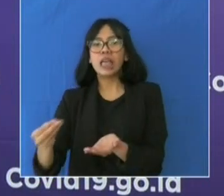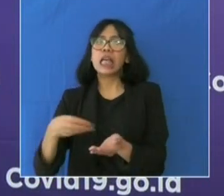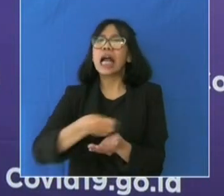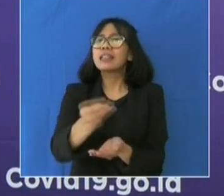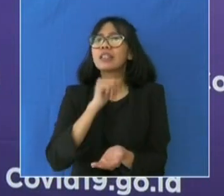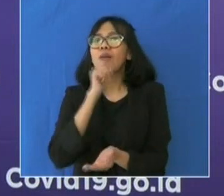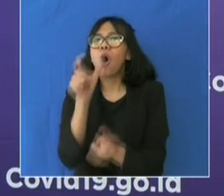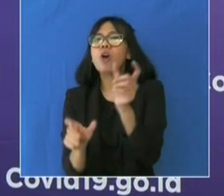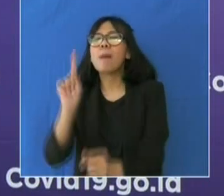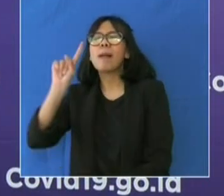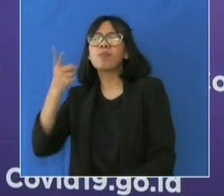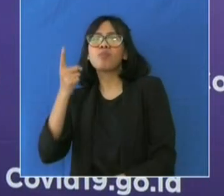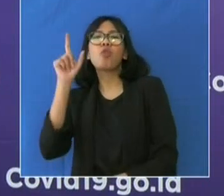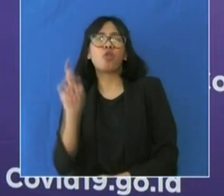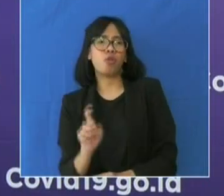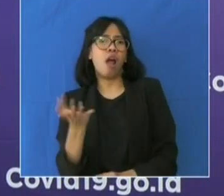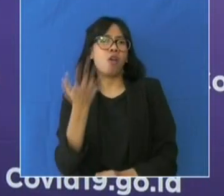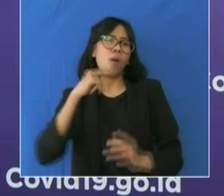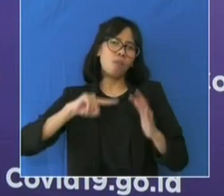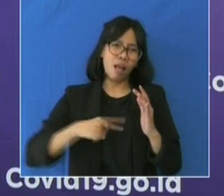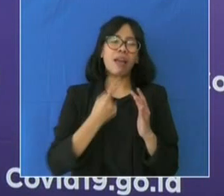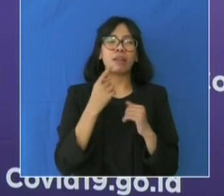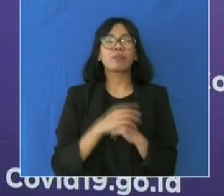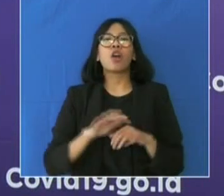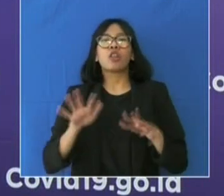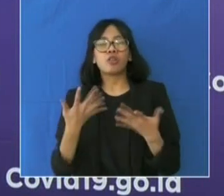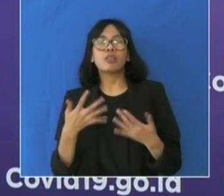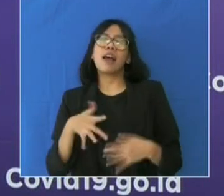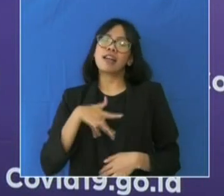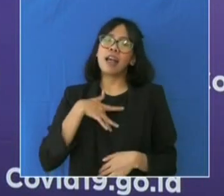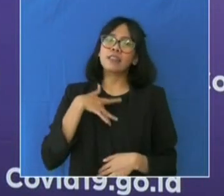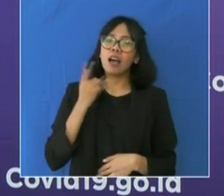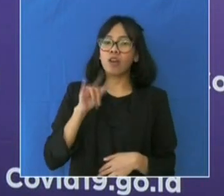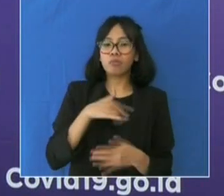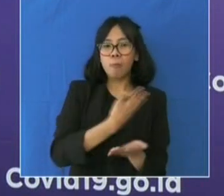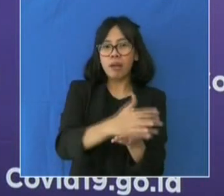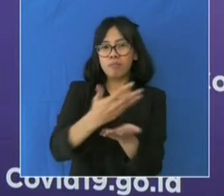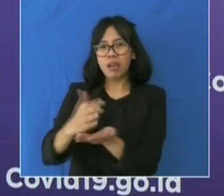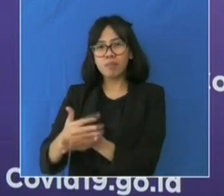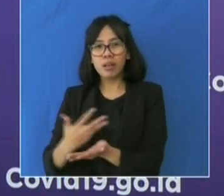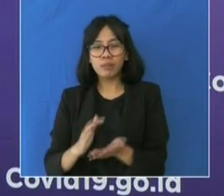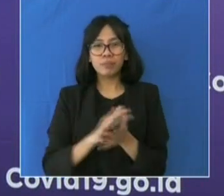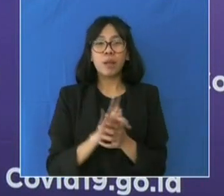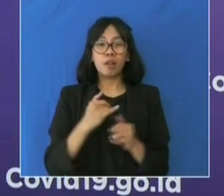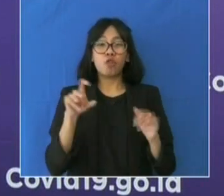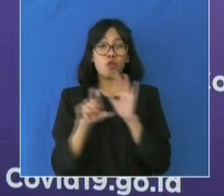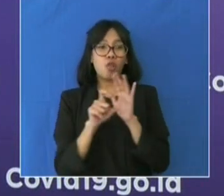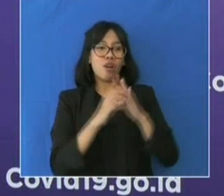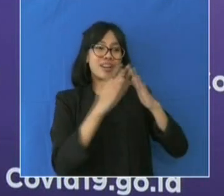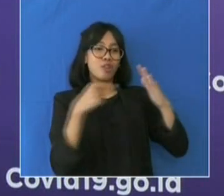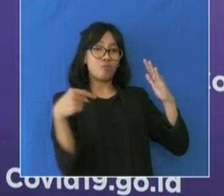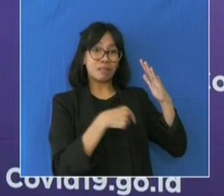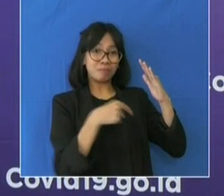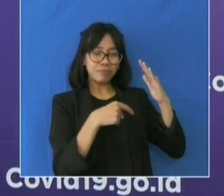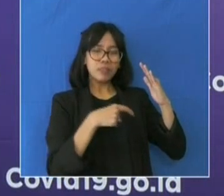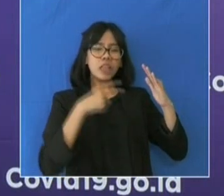yang sangat membutuhkan hal ini sudah dimulai kemudian berbela rasa Hai saat-saat di rumah kita